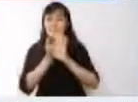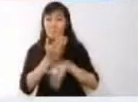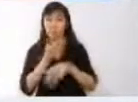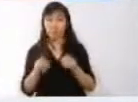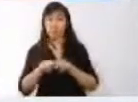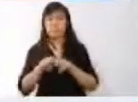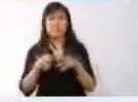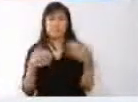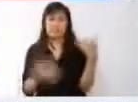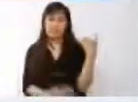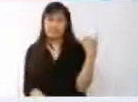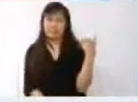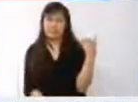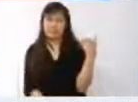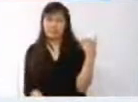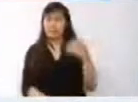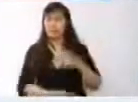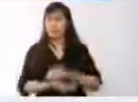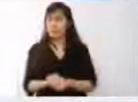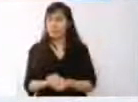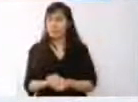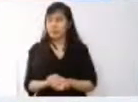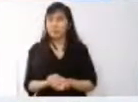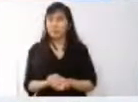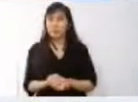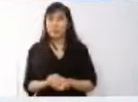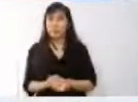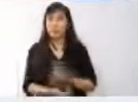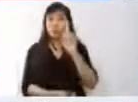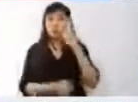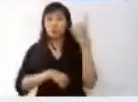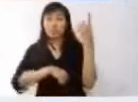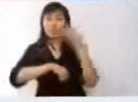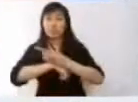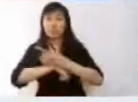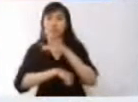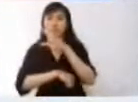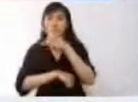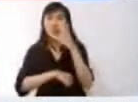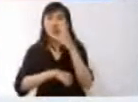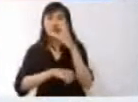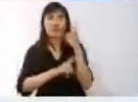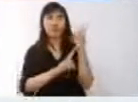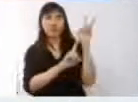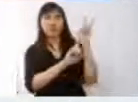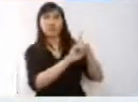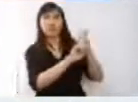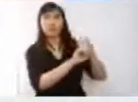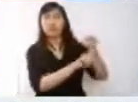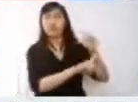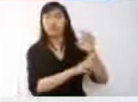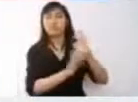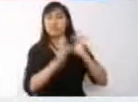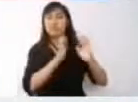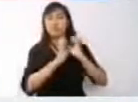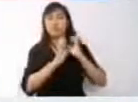nga po tayo, ika nga po natin sa ating bayan to heal as one, ano po. So sama-sama po